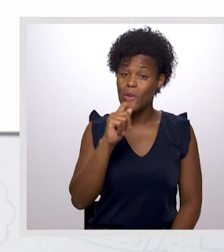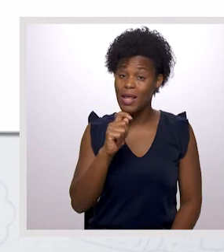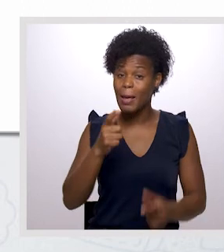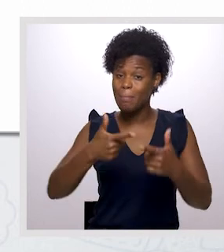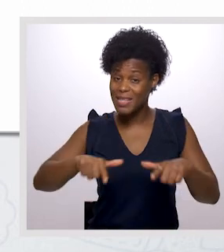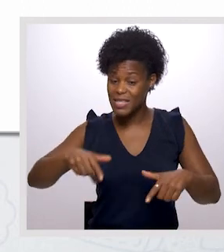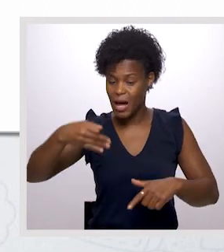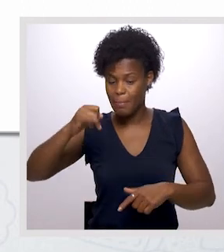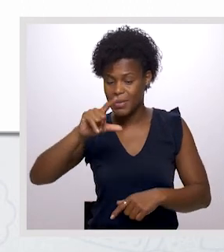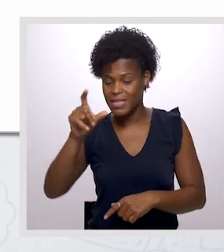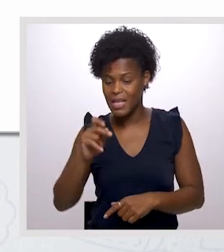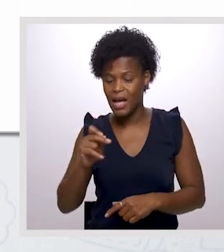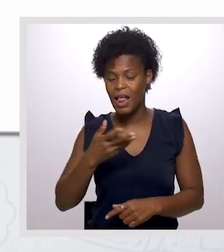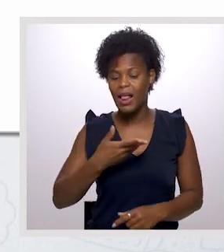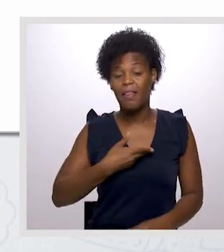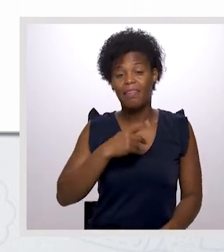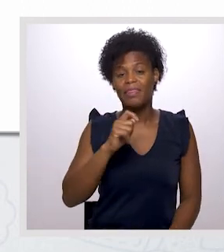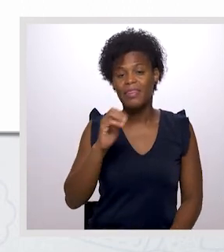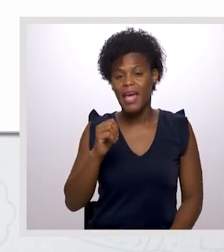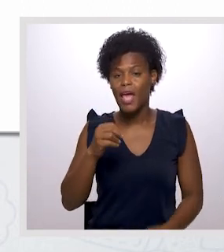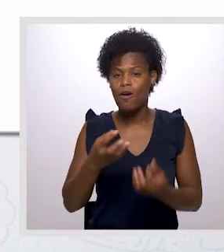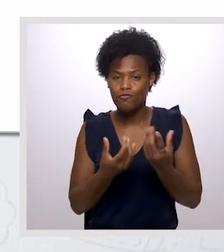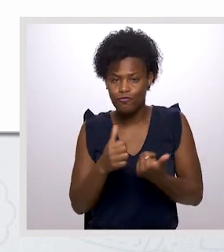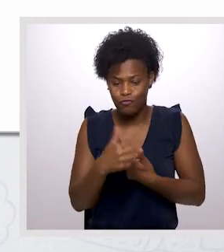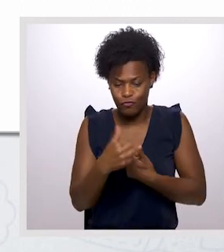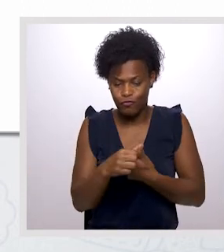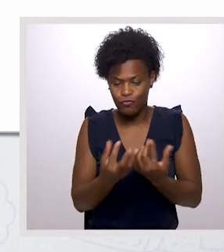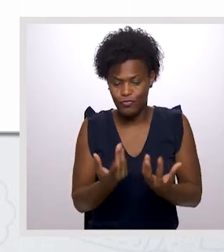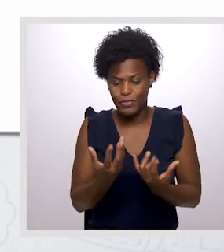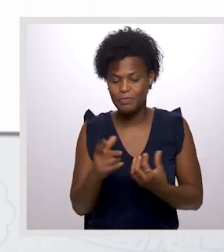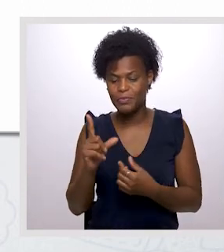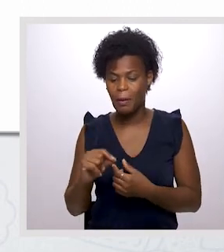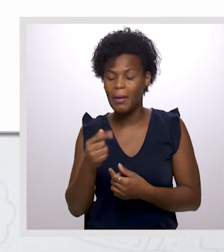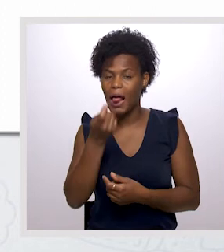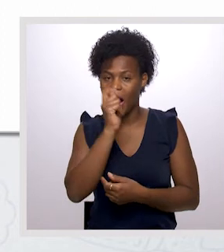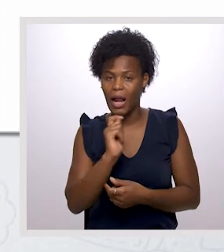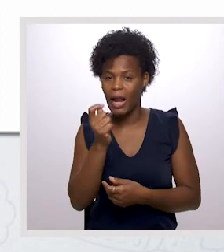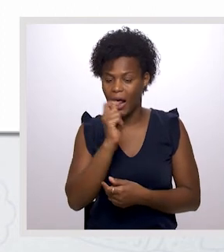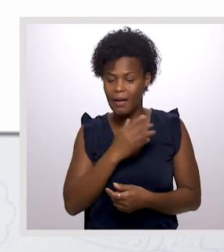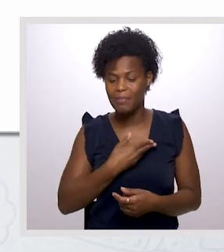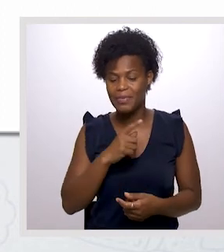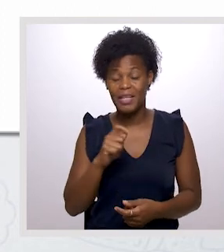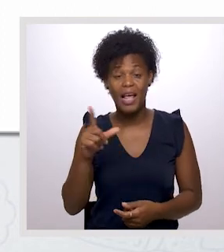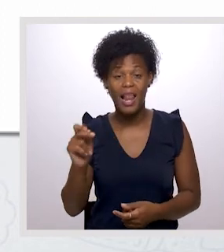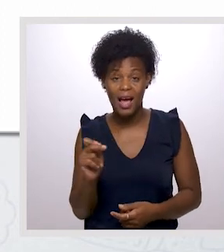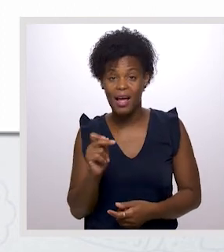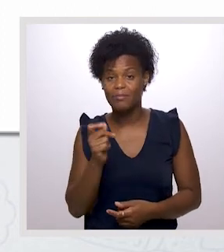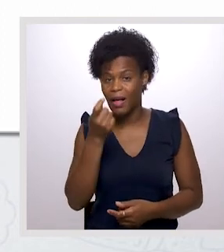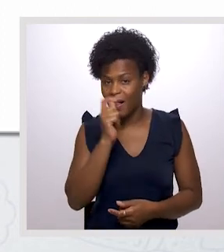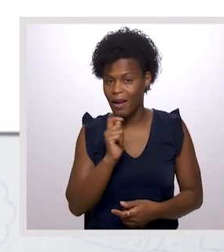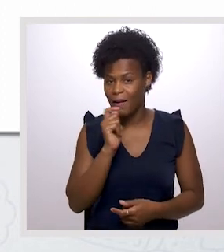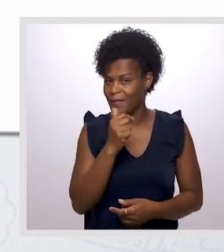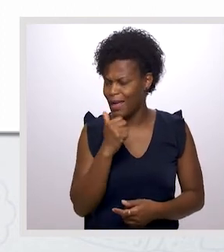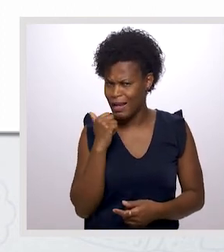des frites et de la glace. Vous voyez, Pierre ne mange pas des